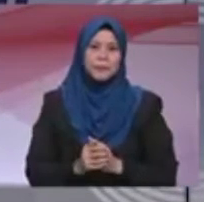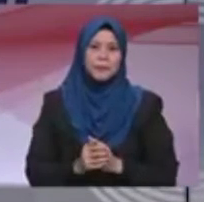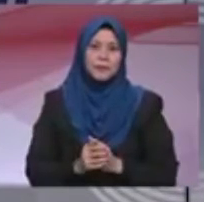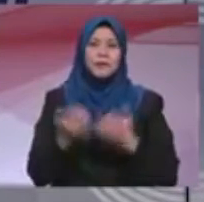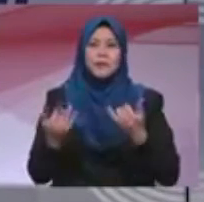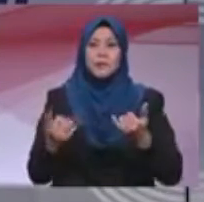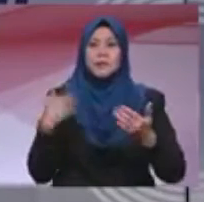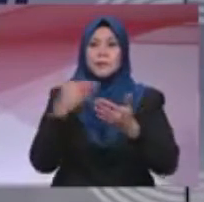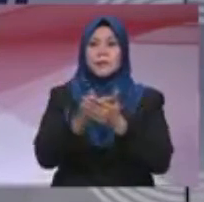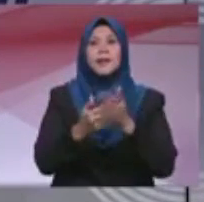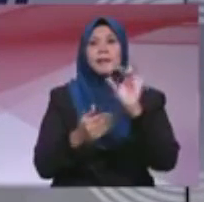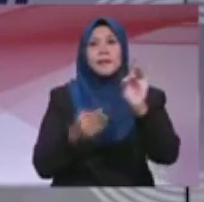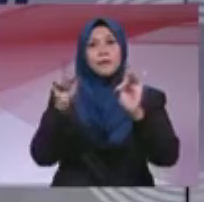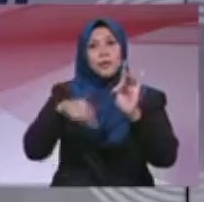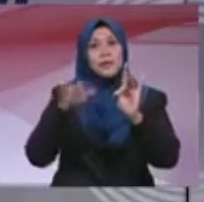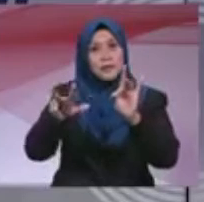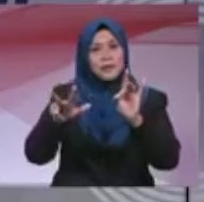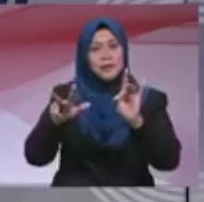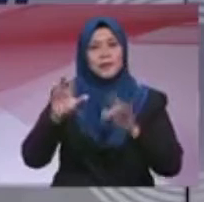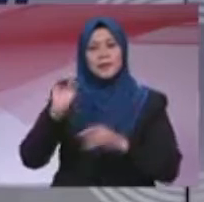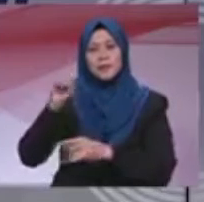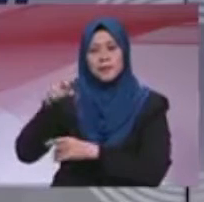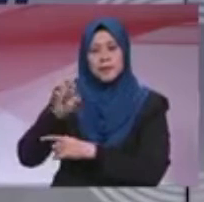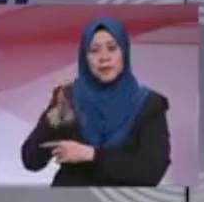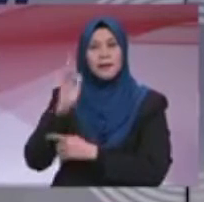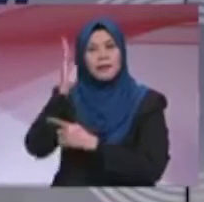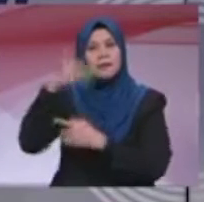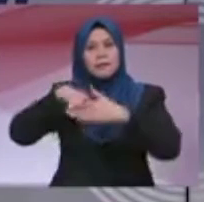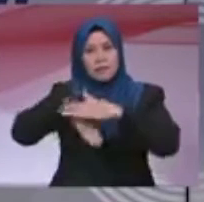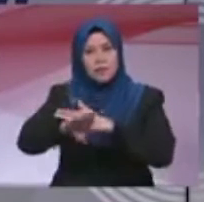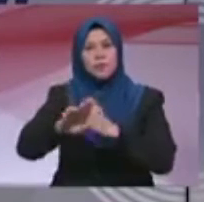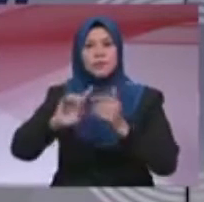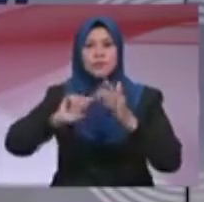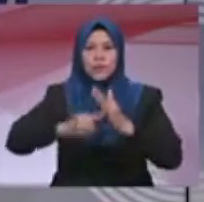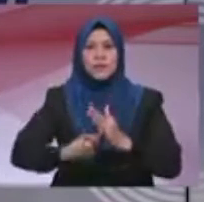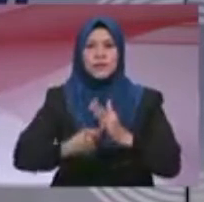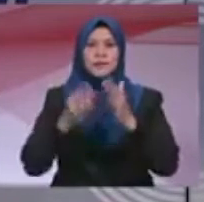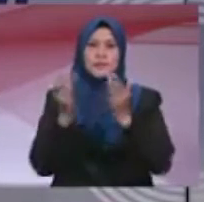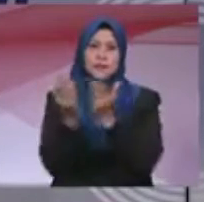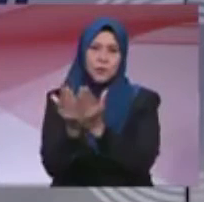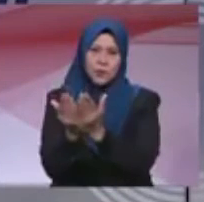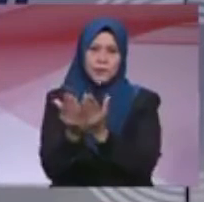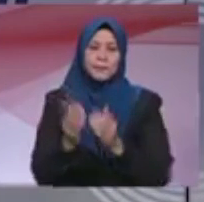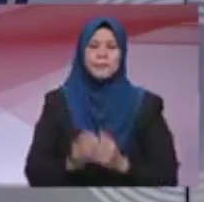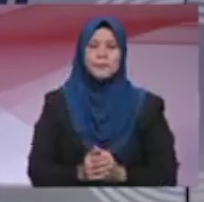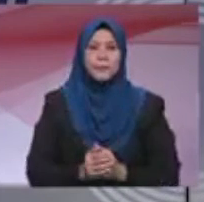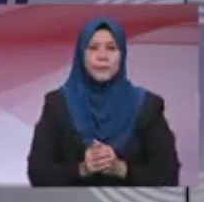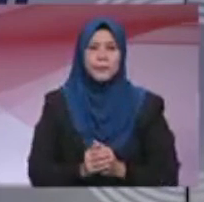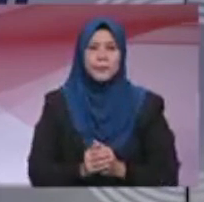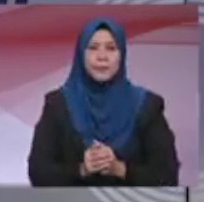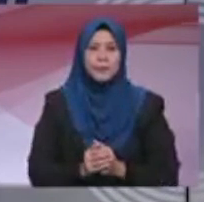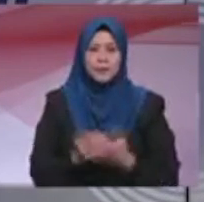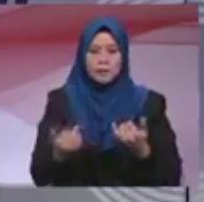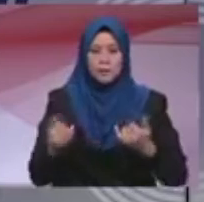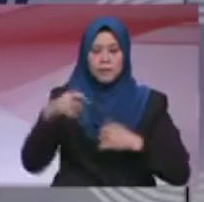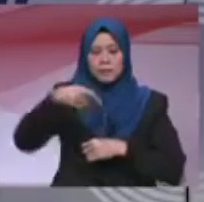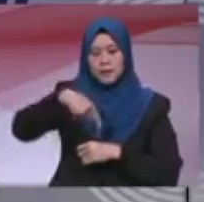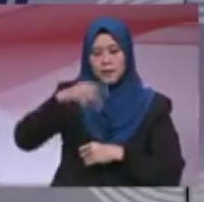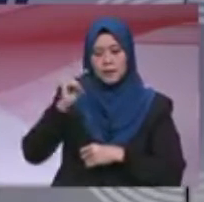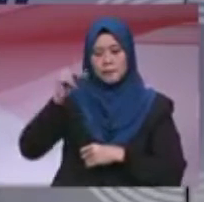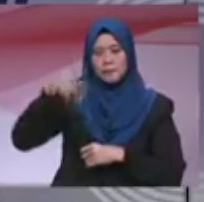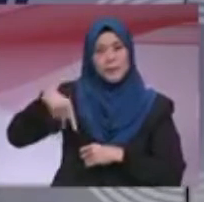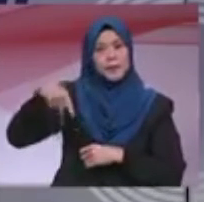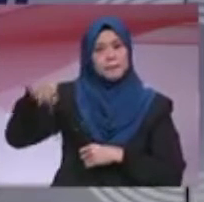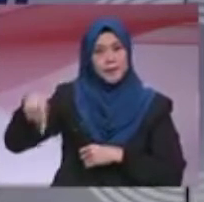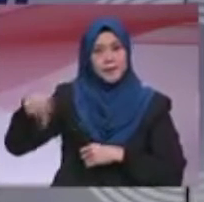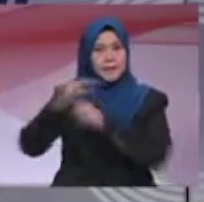sehingga 8 Mac PDPR, kemudian mereka akan masuk ke sekolah. Begitu juga dengan di negeri PKPP,